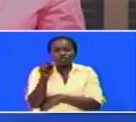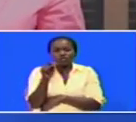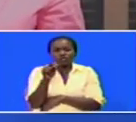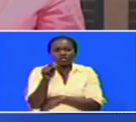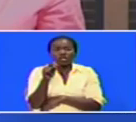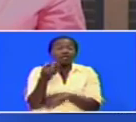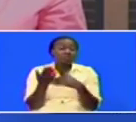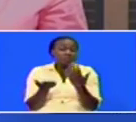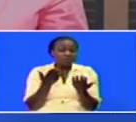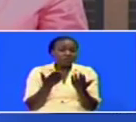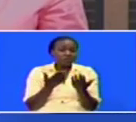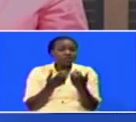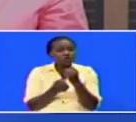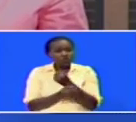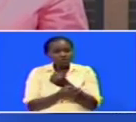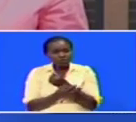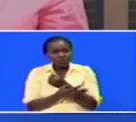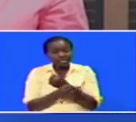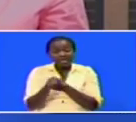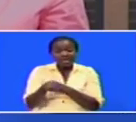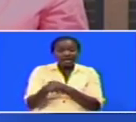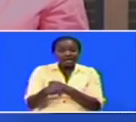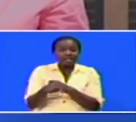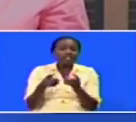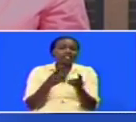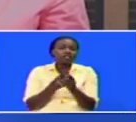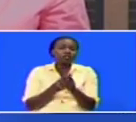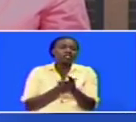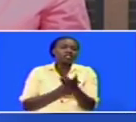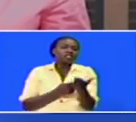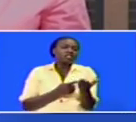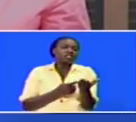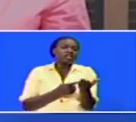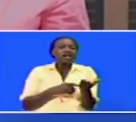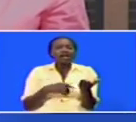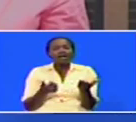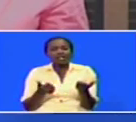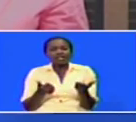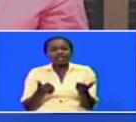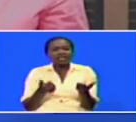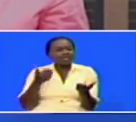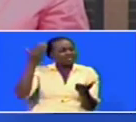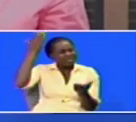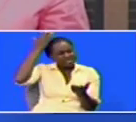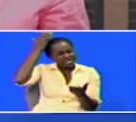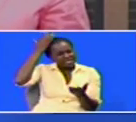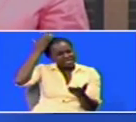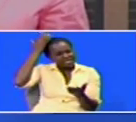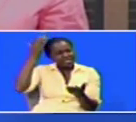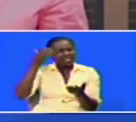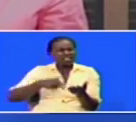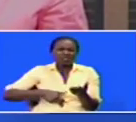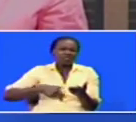unaweza kutueleza mapema katika mkutano huo, kuna wale wauguzi ama chama hicho cha wauguzi kilikuwa kinahisi